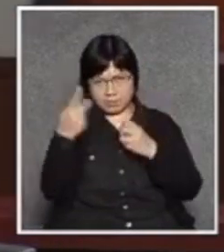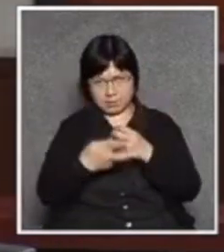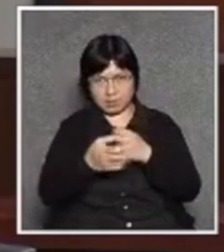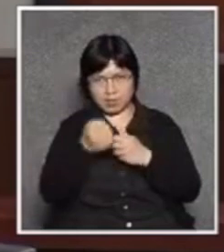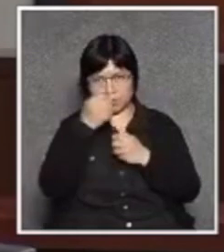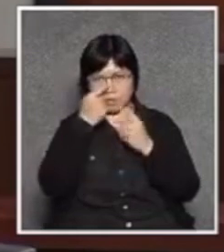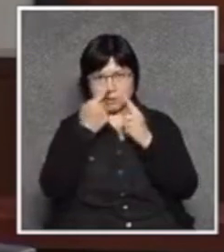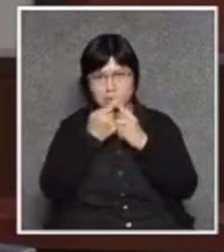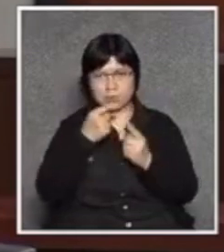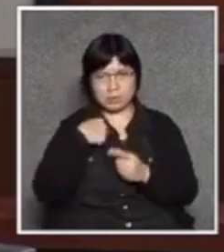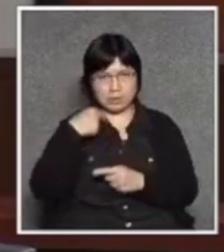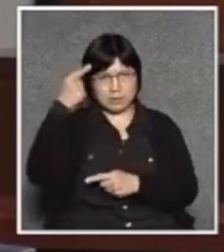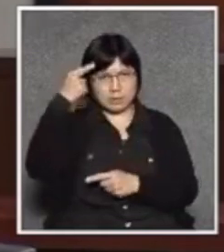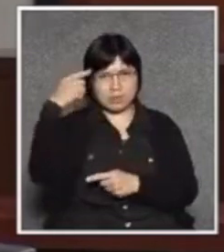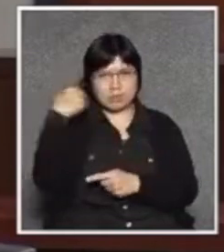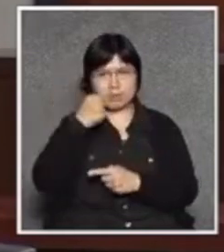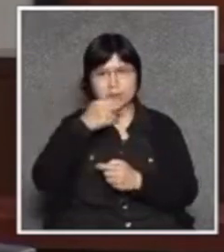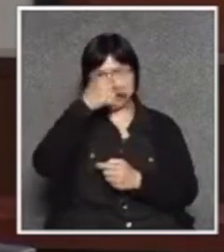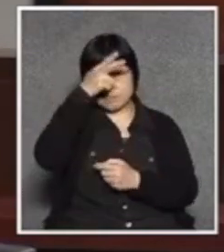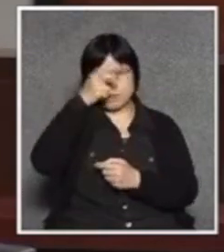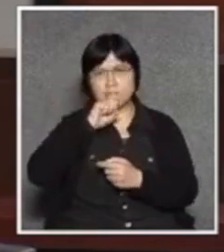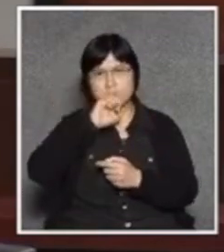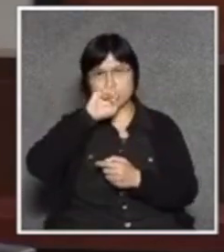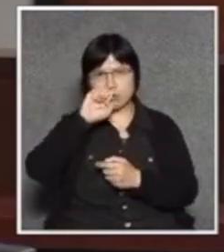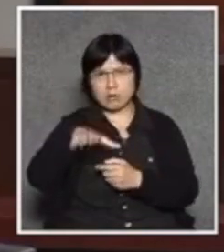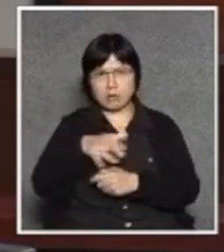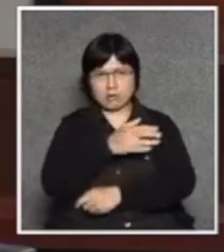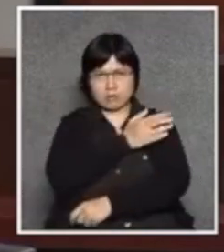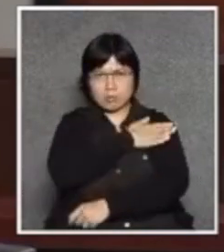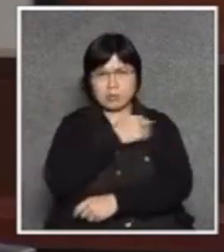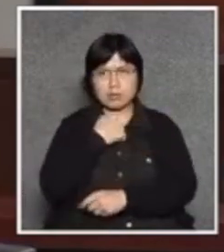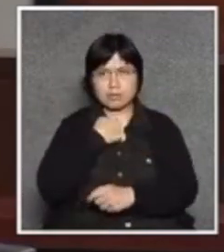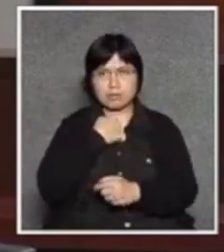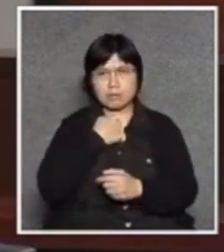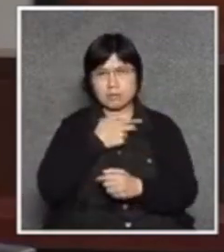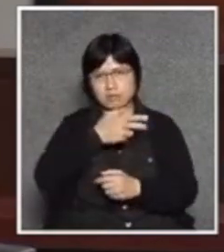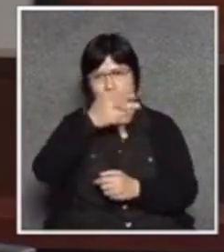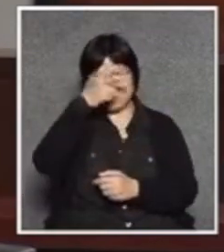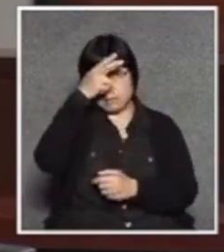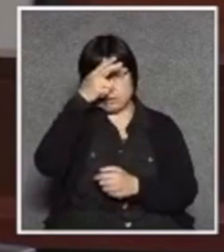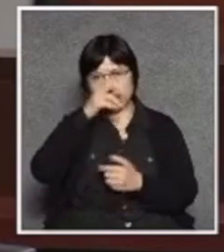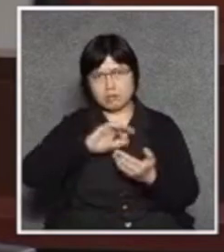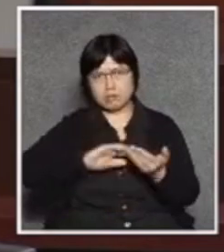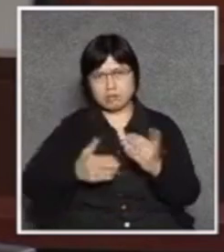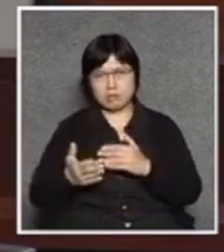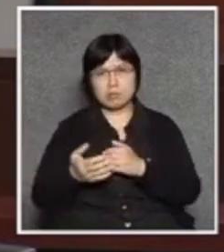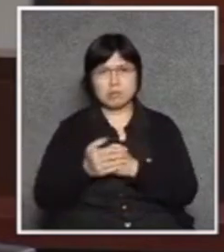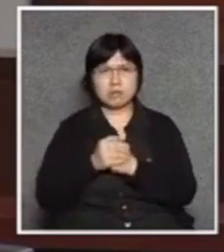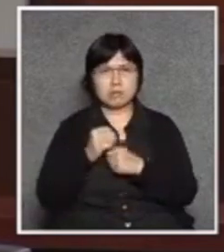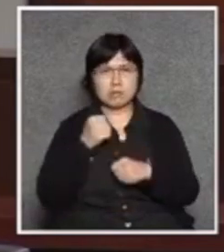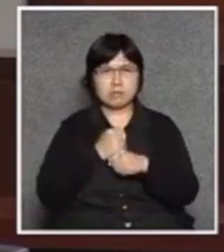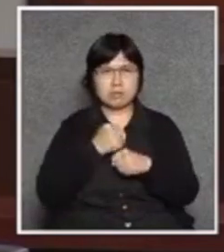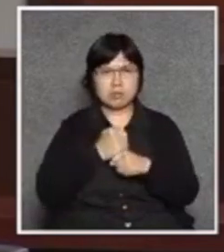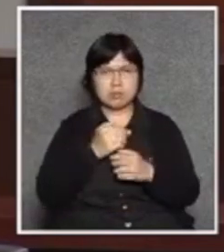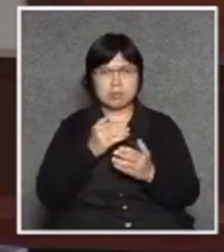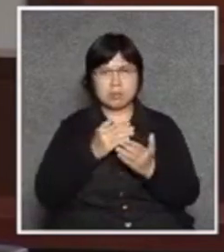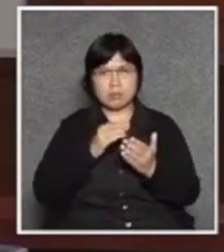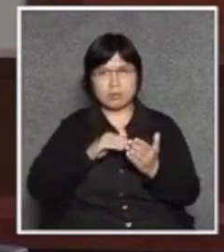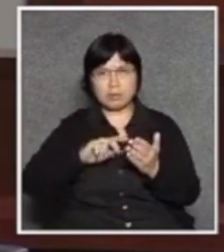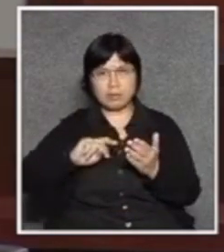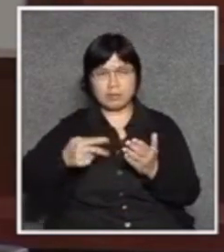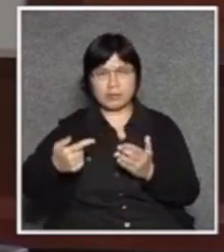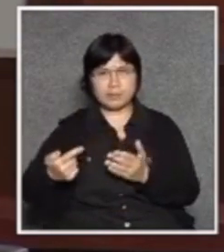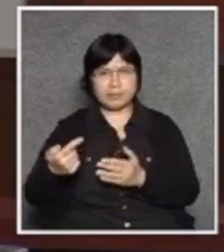有知的權利，政府有告知的義務，特區政府就反其道而行，逐步走向專制極